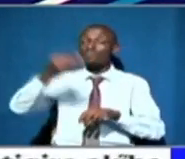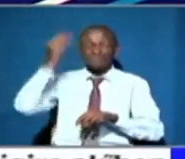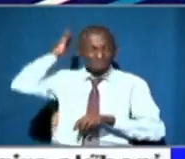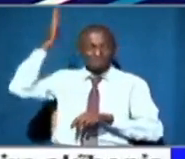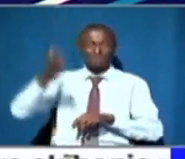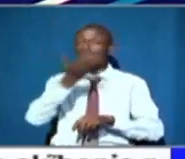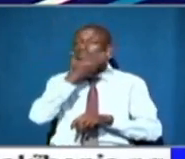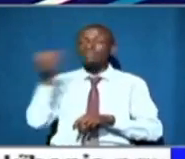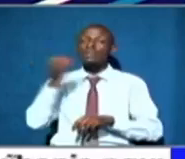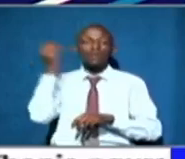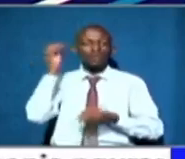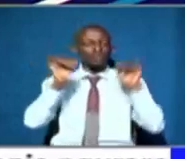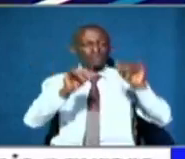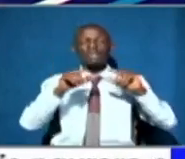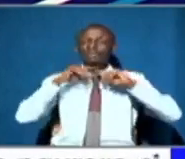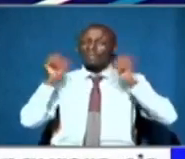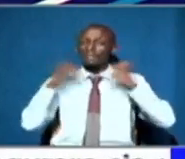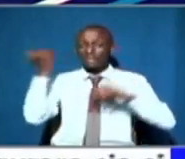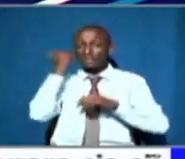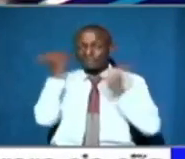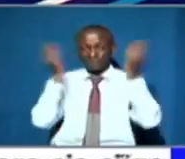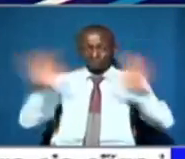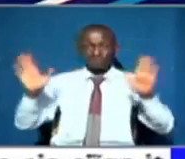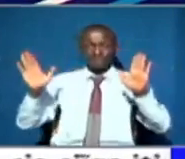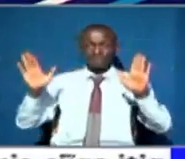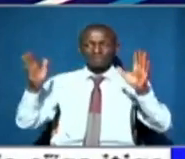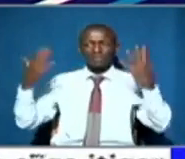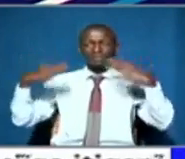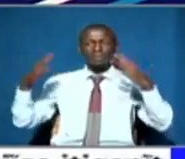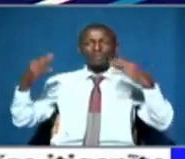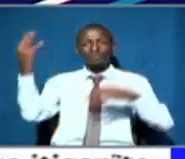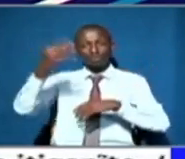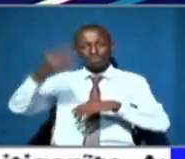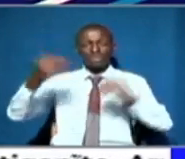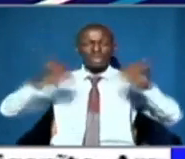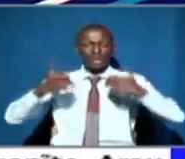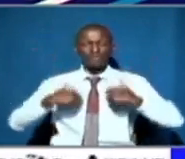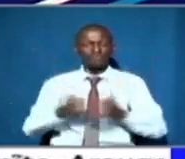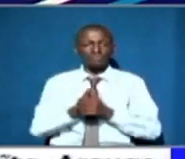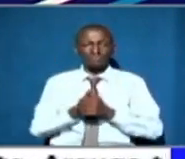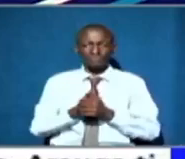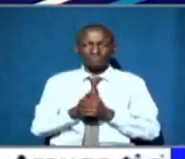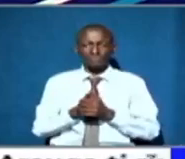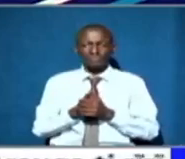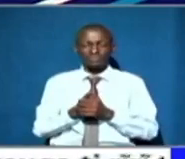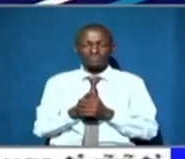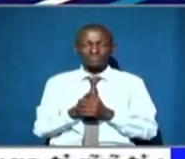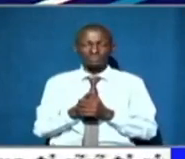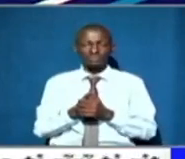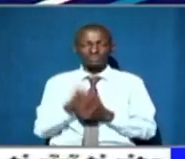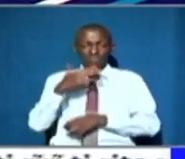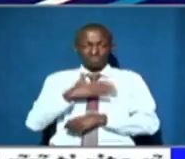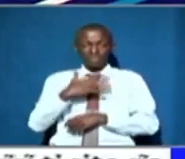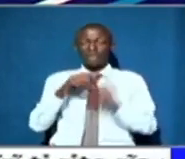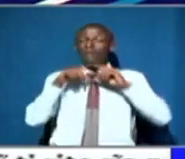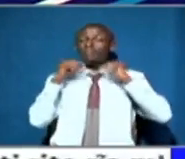mucii murimu wathira makona andu akuhunjiria tau kuria hunjagia ri God forbid